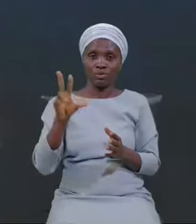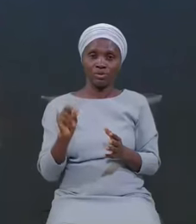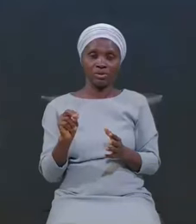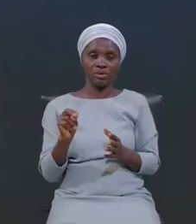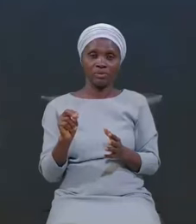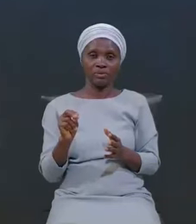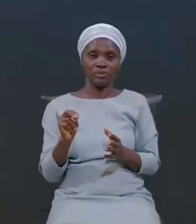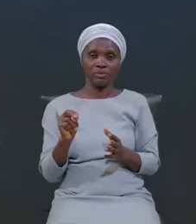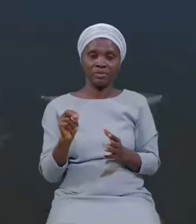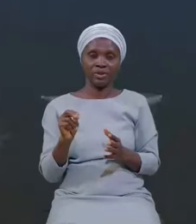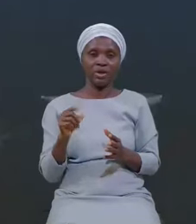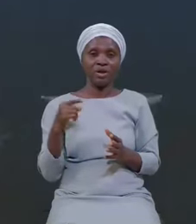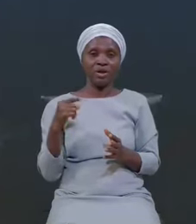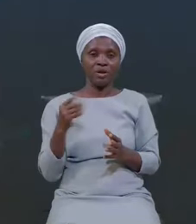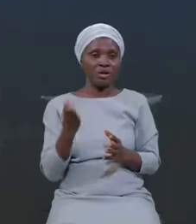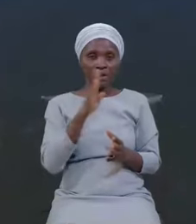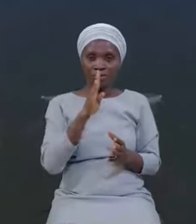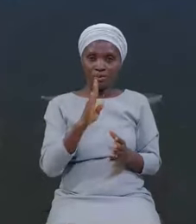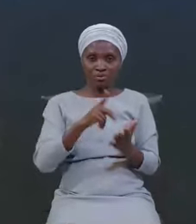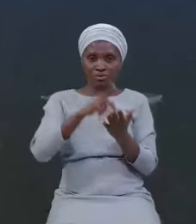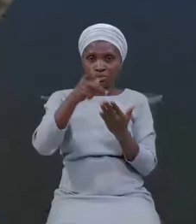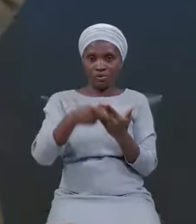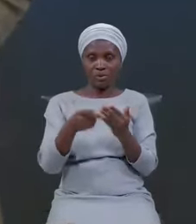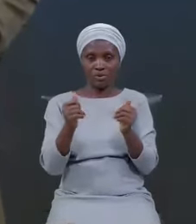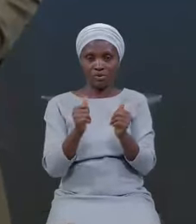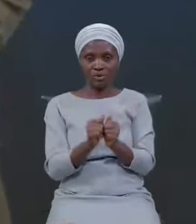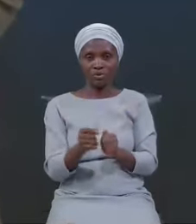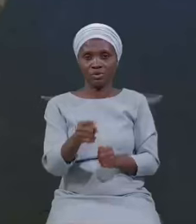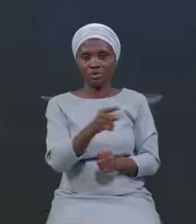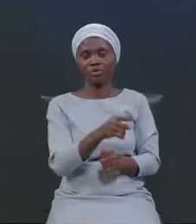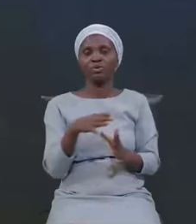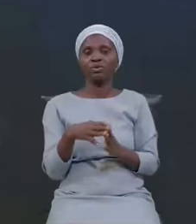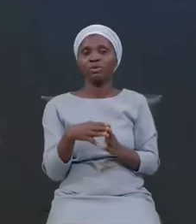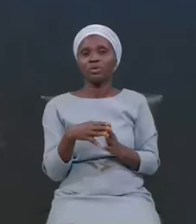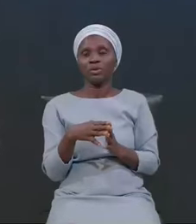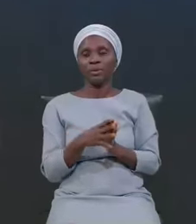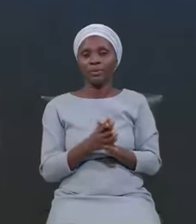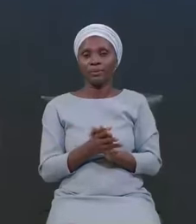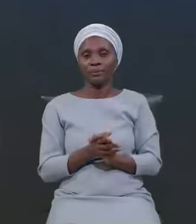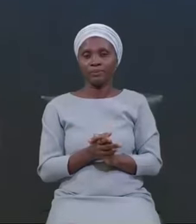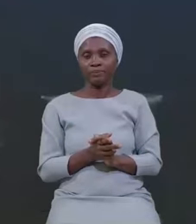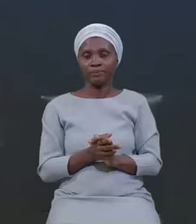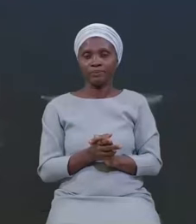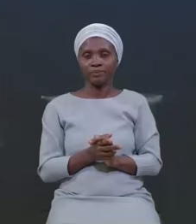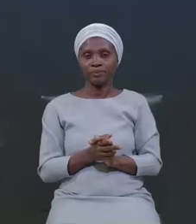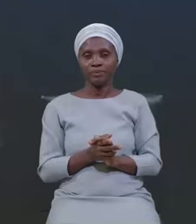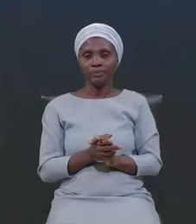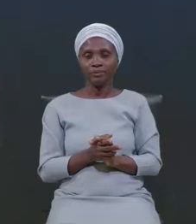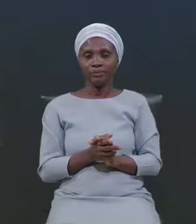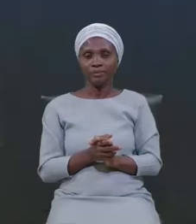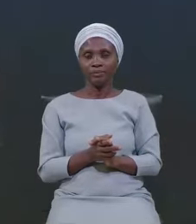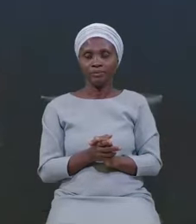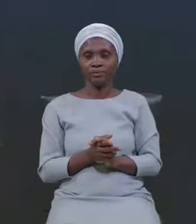jusqu'au mardi de la semaine prochaine. Donc, vous êtes tous invités à continuer avec